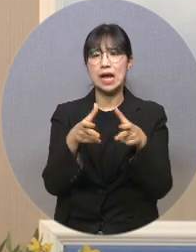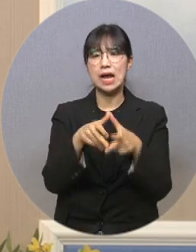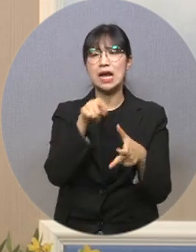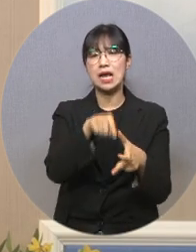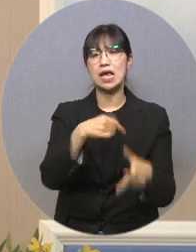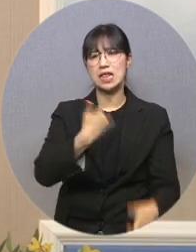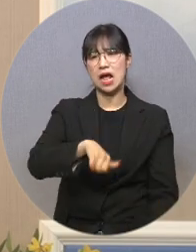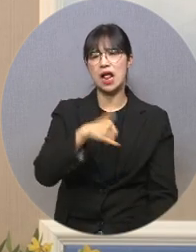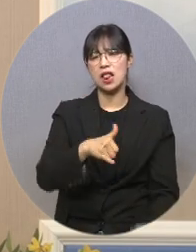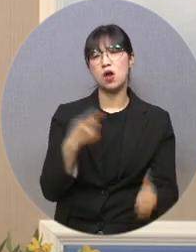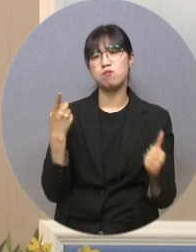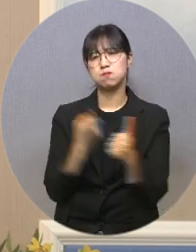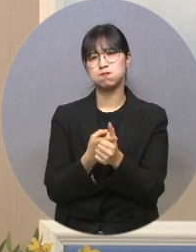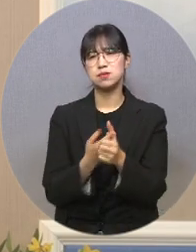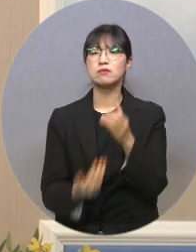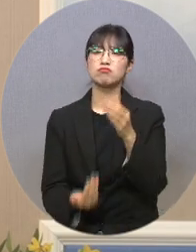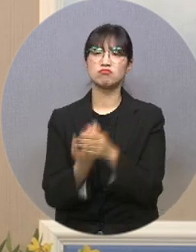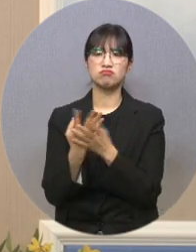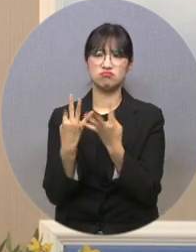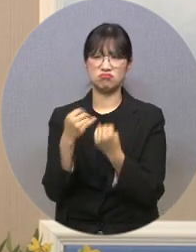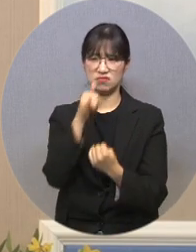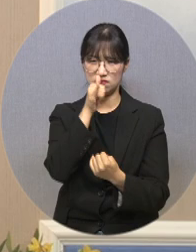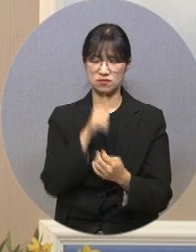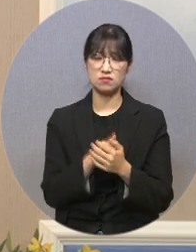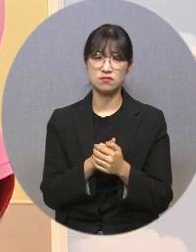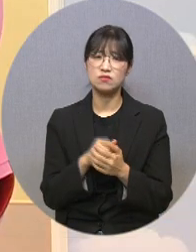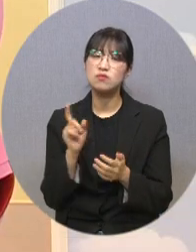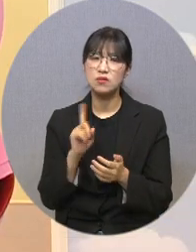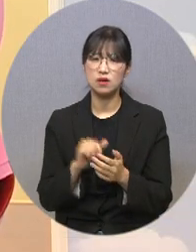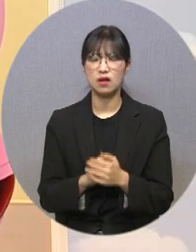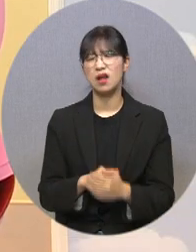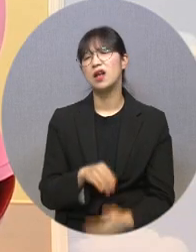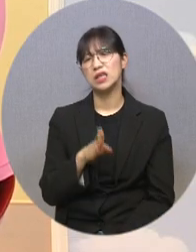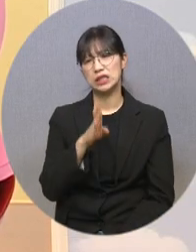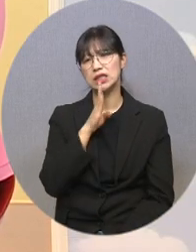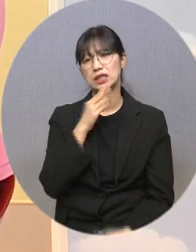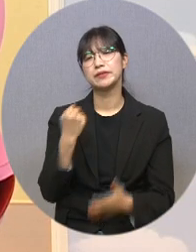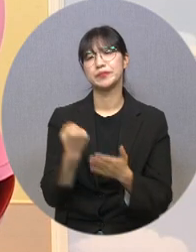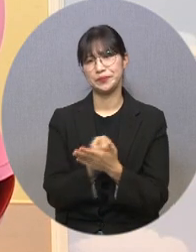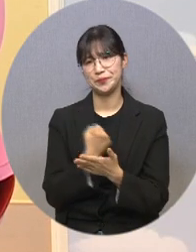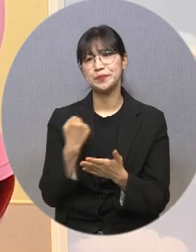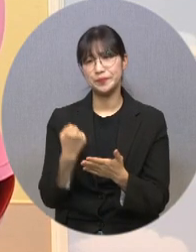원인이 뭐라고 생각하신가요? 너무 안타깝죠. 그런 뉴스 접하면은